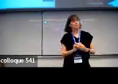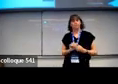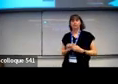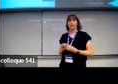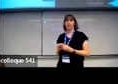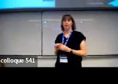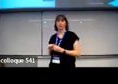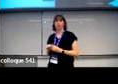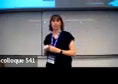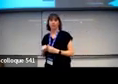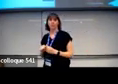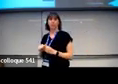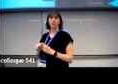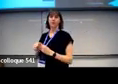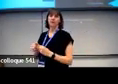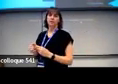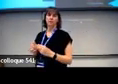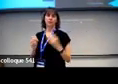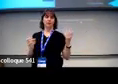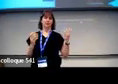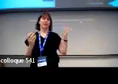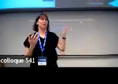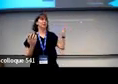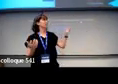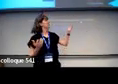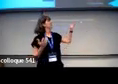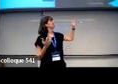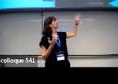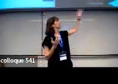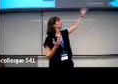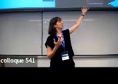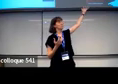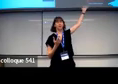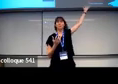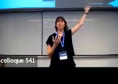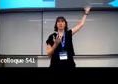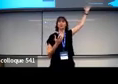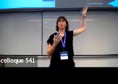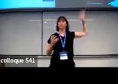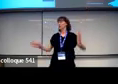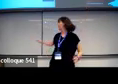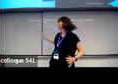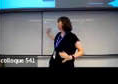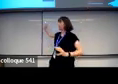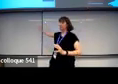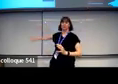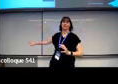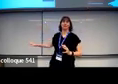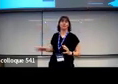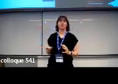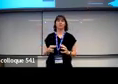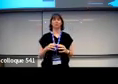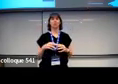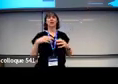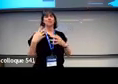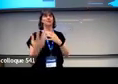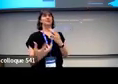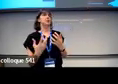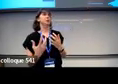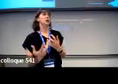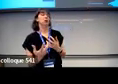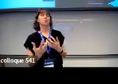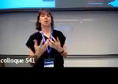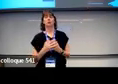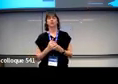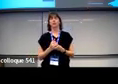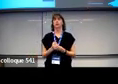cours, puis vous voyez que j'écris au tableau. C'est ce que je ne vous ferai pas seul aujourd'hui, de tout faire ma présentation au tableau. Mais ça,